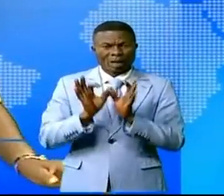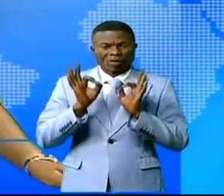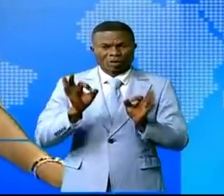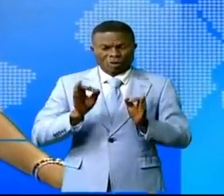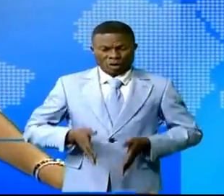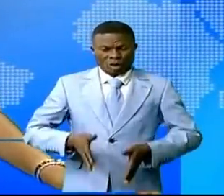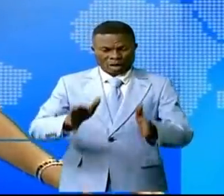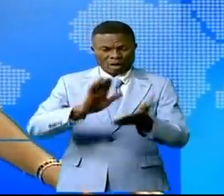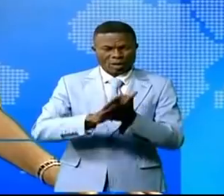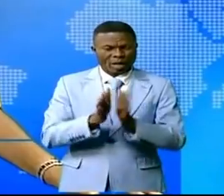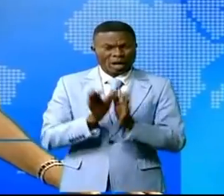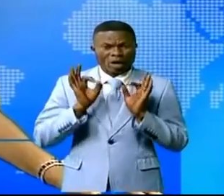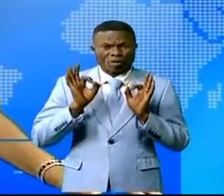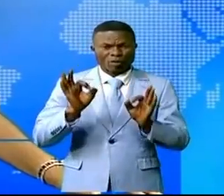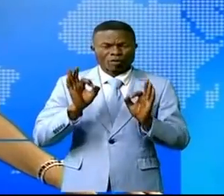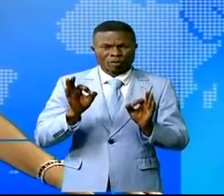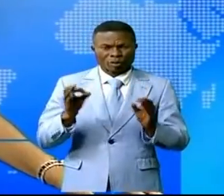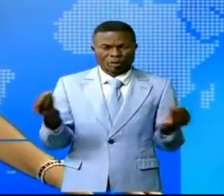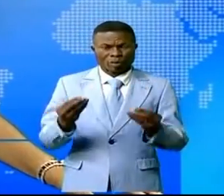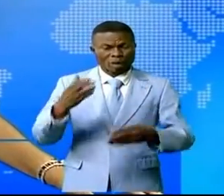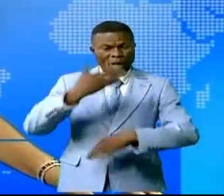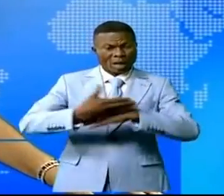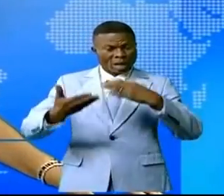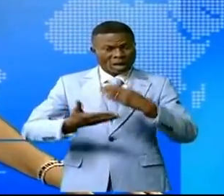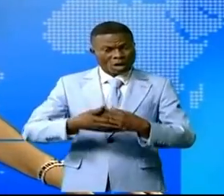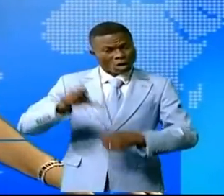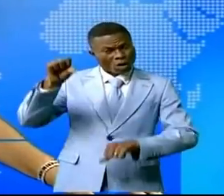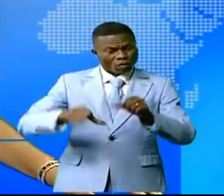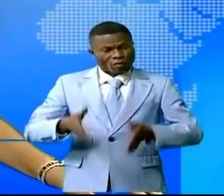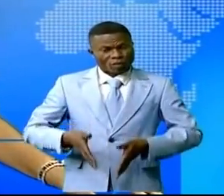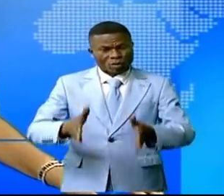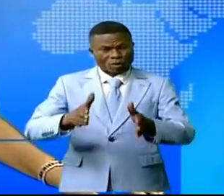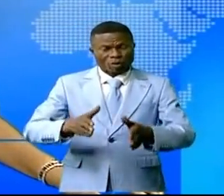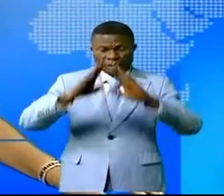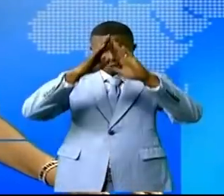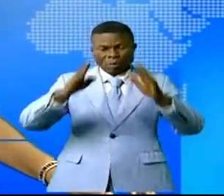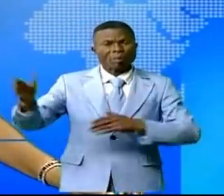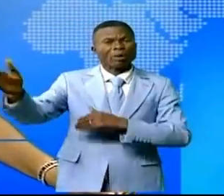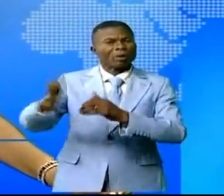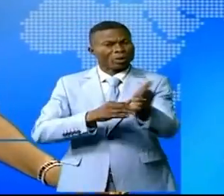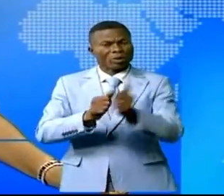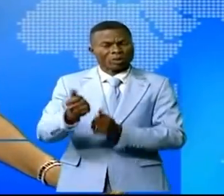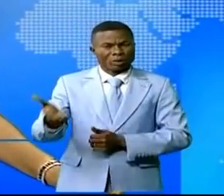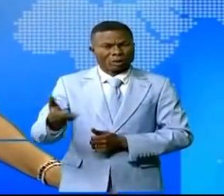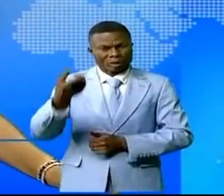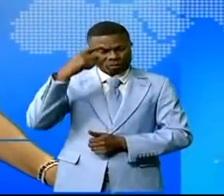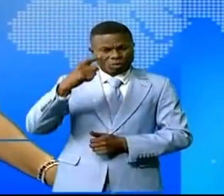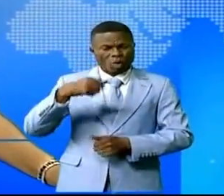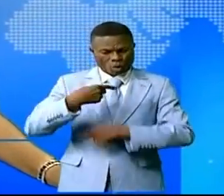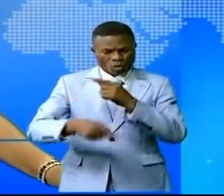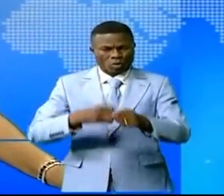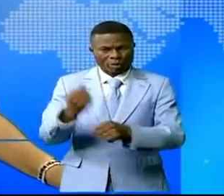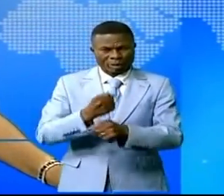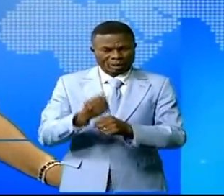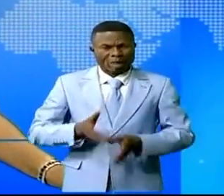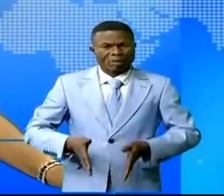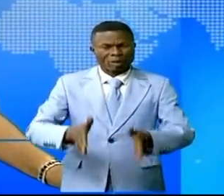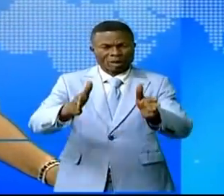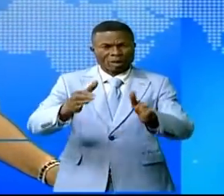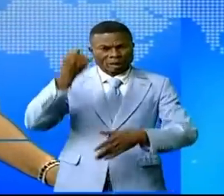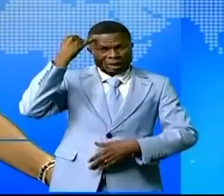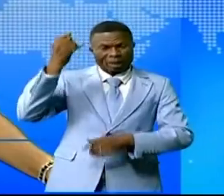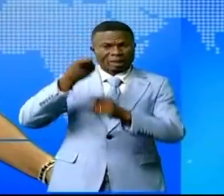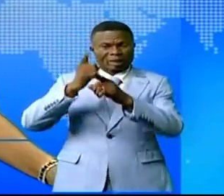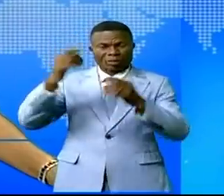une modernisation. Ceux qui ont construit anarchiquement ont vu leurs ouvrages être démolis pour l'exécution de travaux initiés par